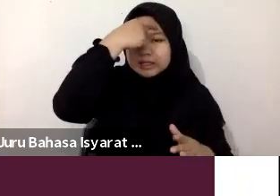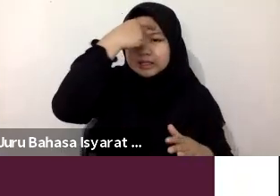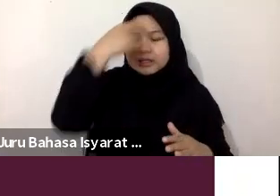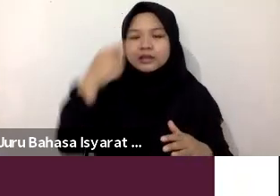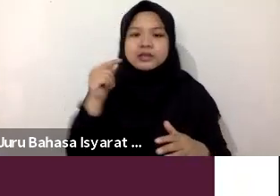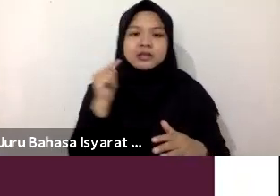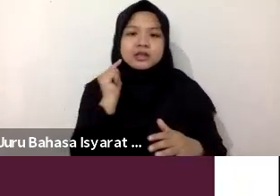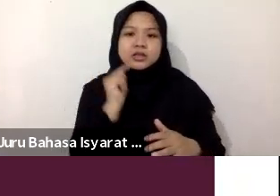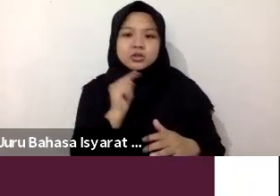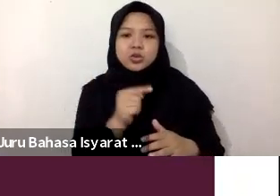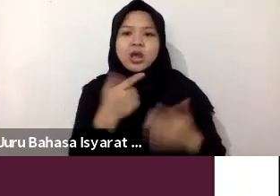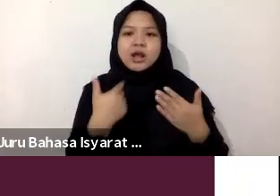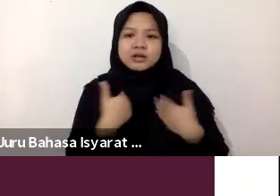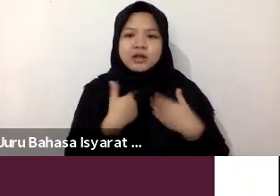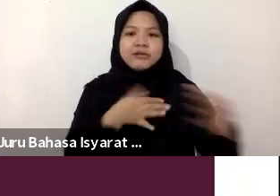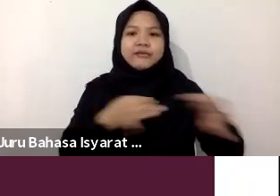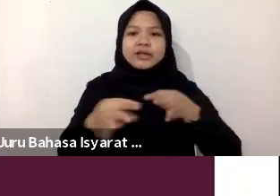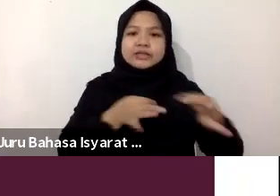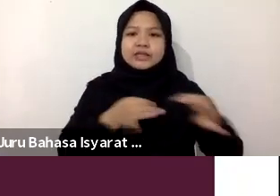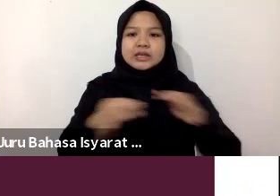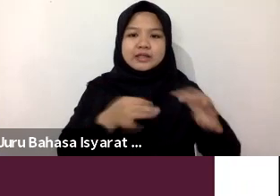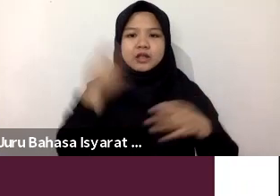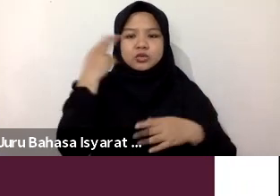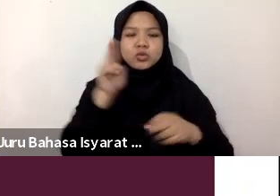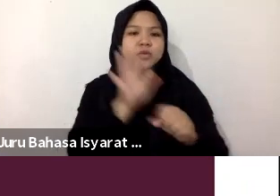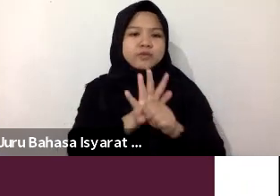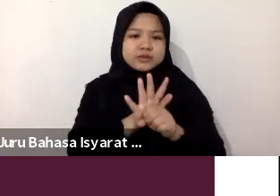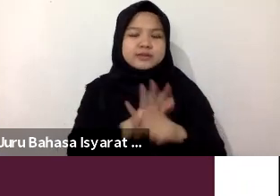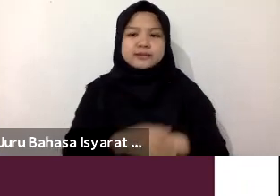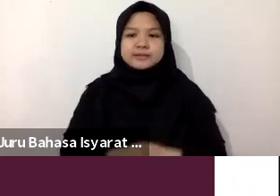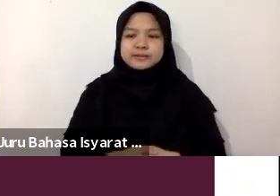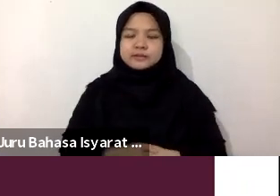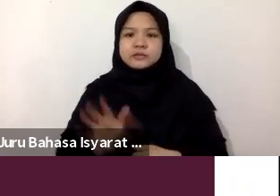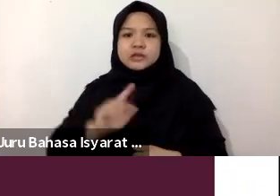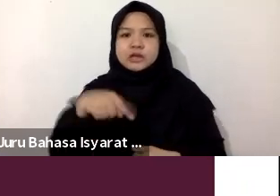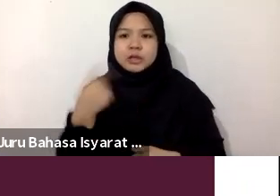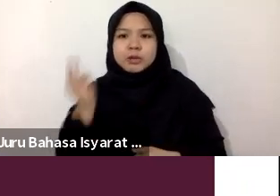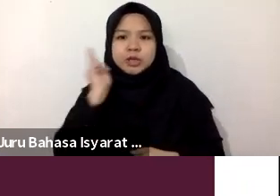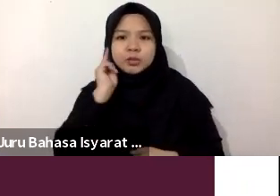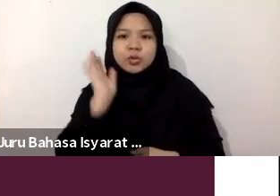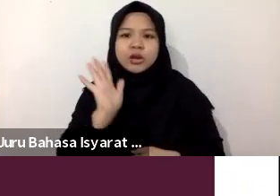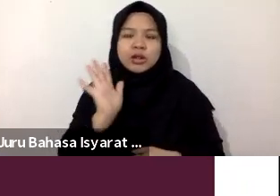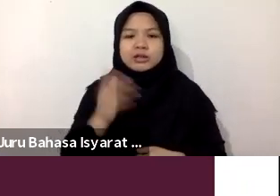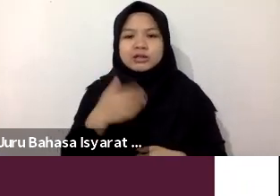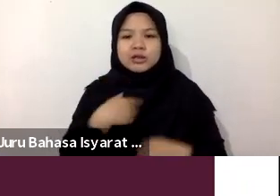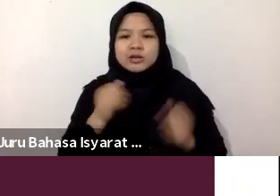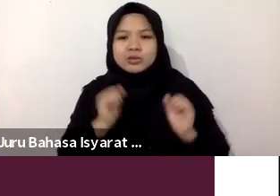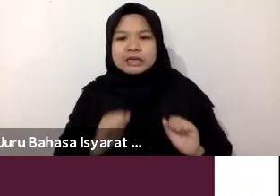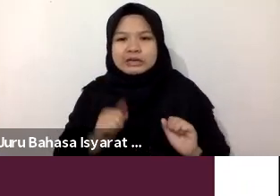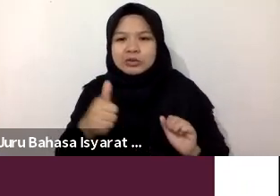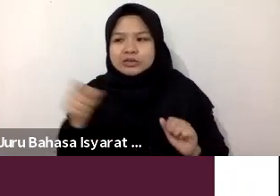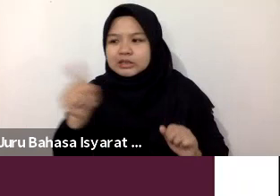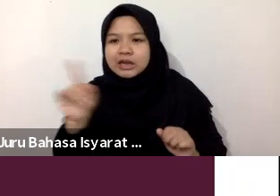saja ada fasilitas untuk COVID. Gitu, jangan sampai ibu ini nanti kukurilingan di sini nggak ada, ini